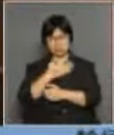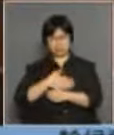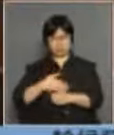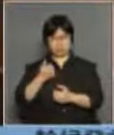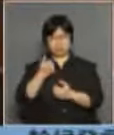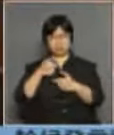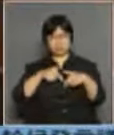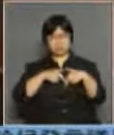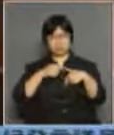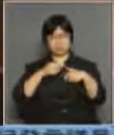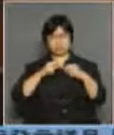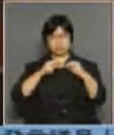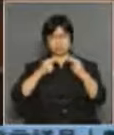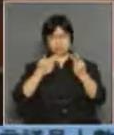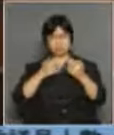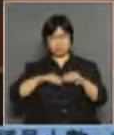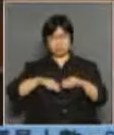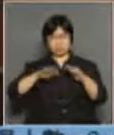成長嗎